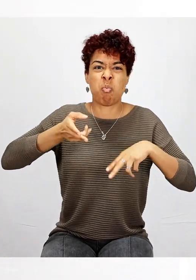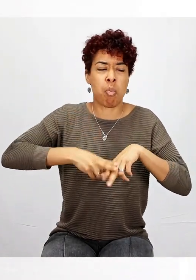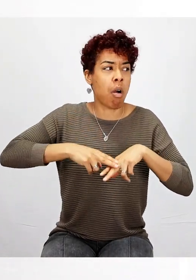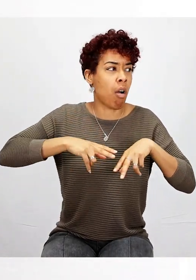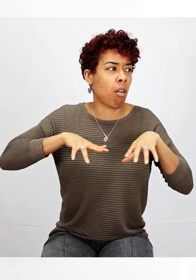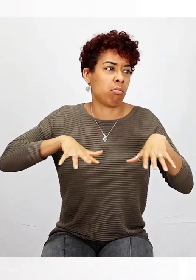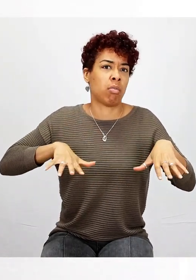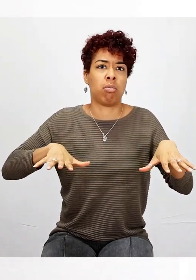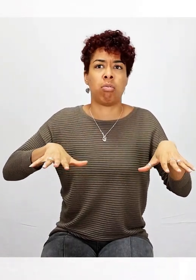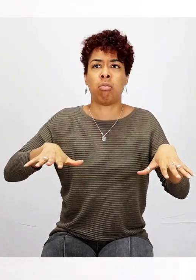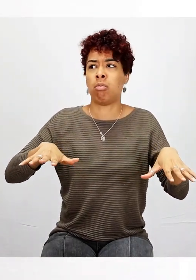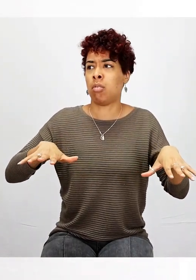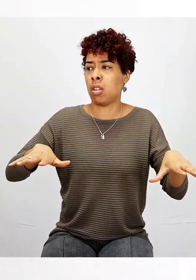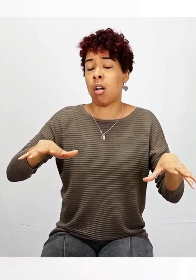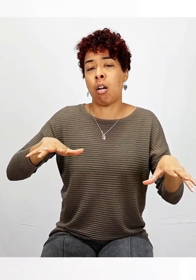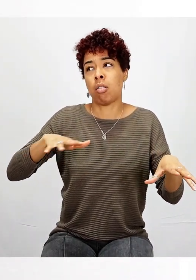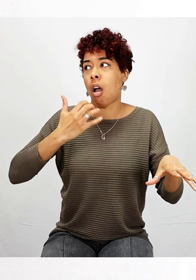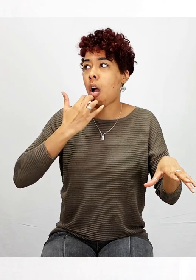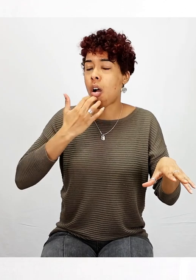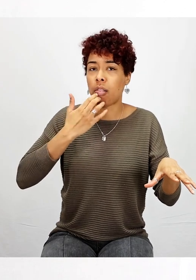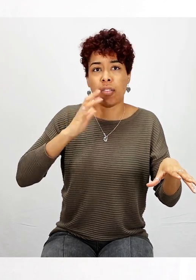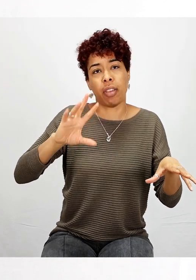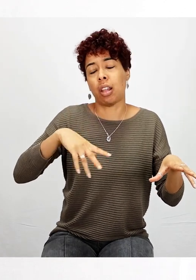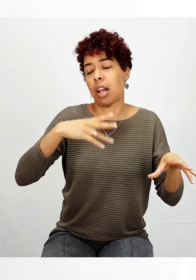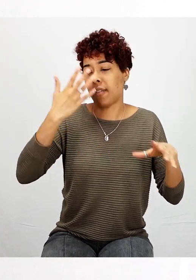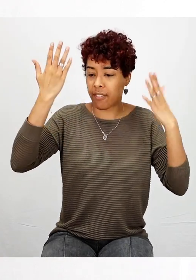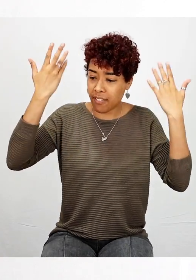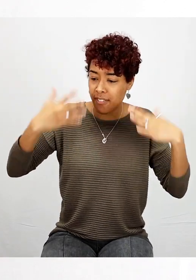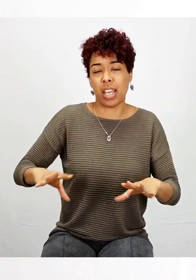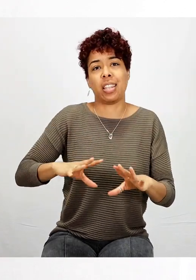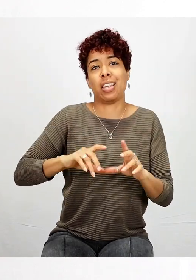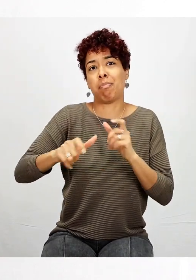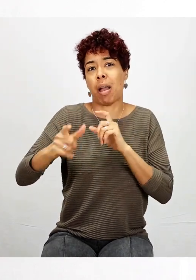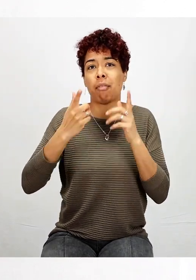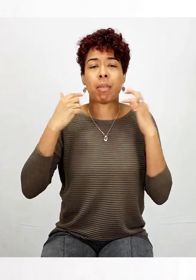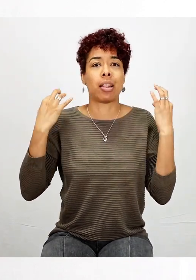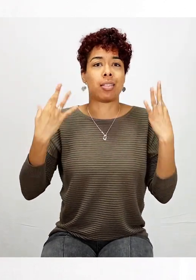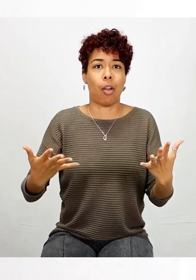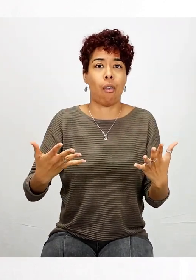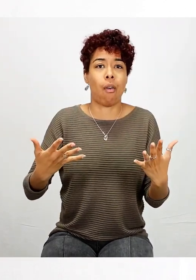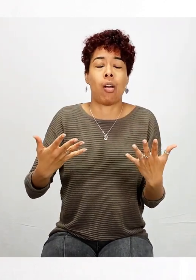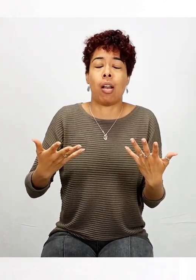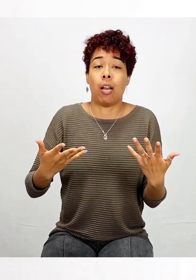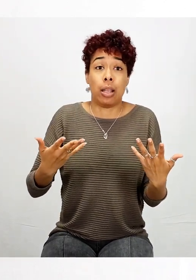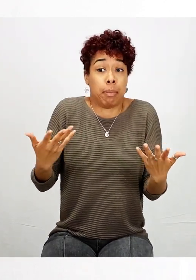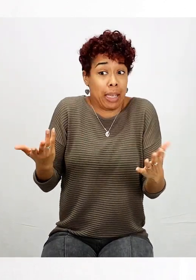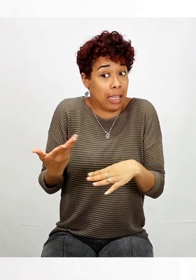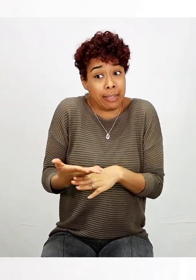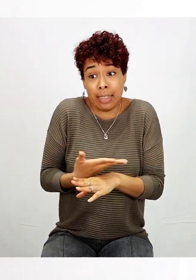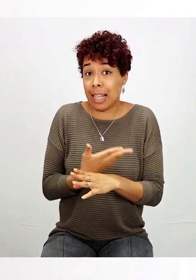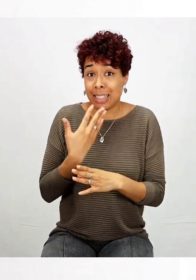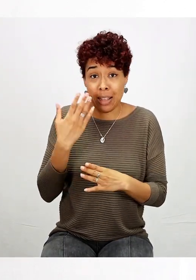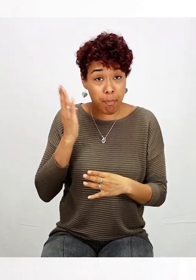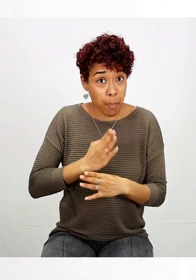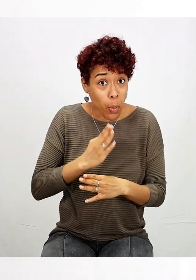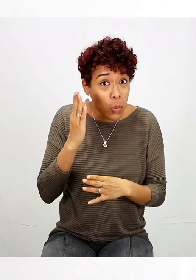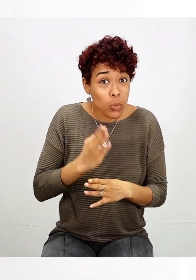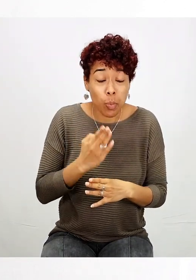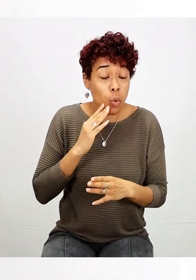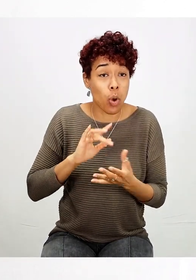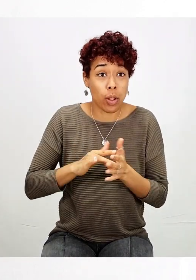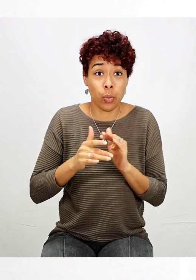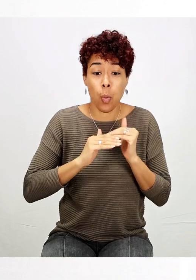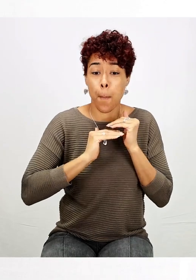Et on se dit, vivement le printemps, vivement que ça passe. Et pourtant, c'est un temps nécessaire, l'hiver, parce que ça remet tout à